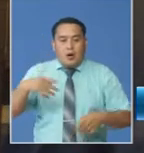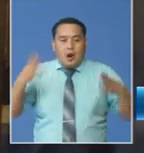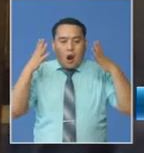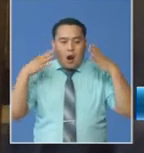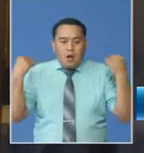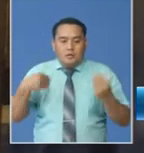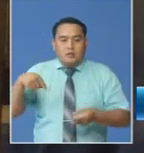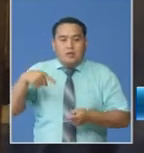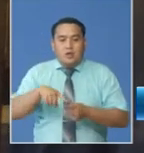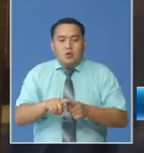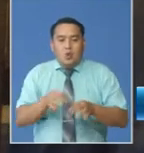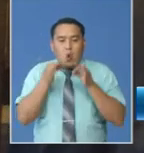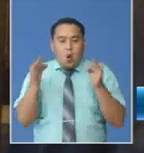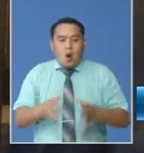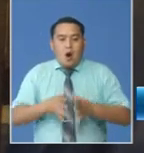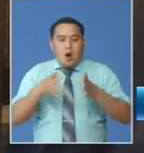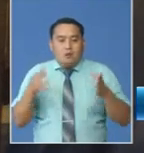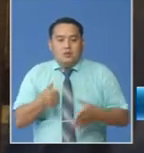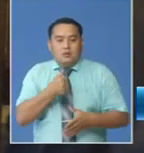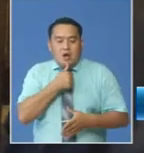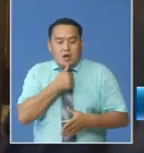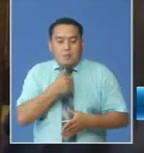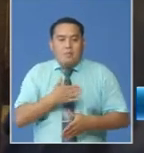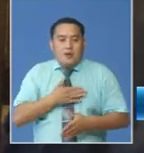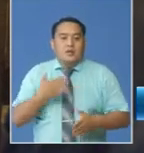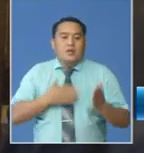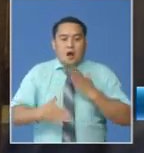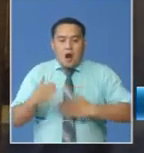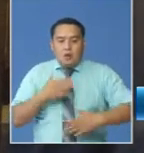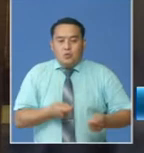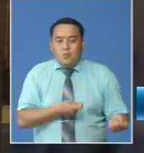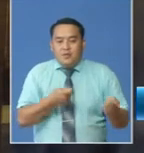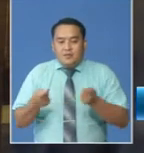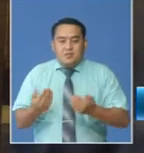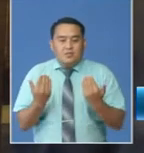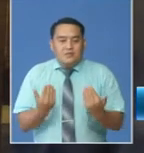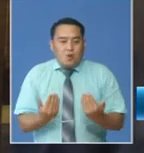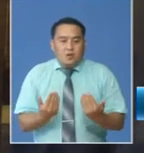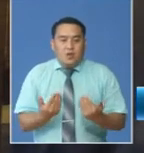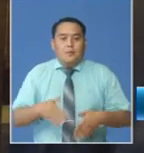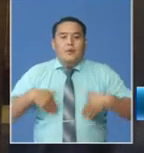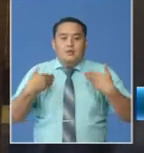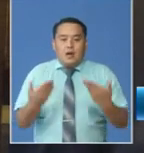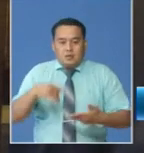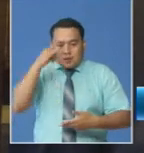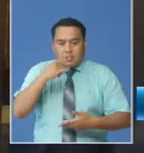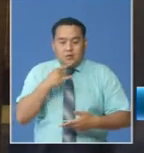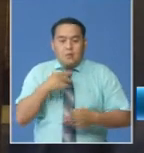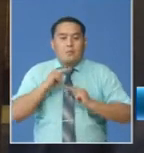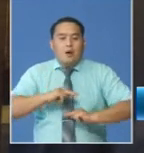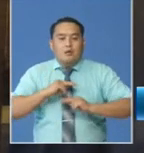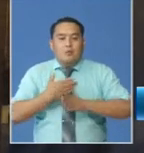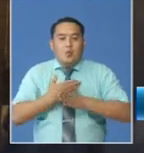технологии, наработанный опыт, огромные экспертизы, которую мы с радостью привезли сегодня и представили нашим казахстанским партнерам,